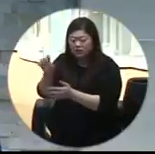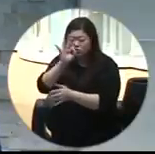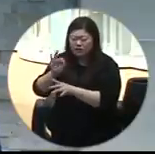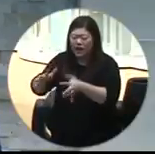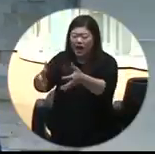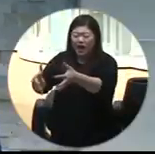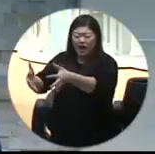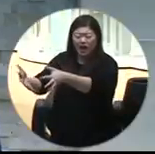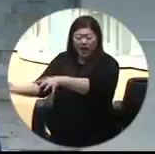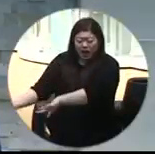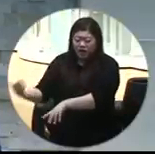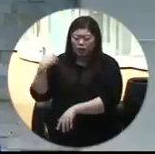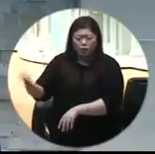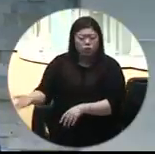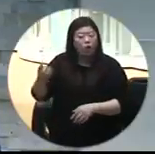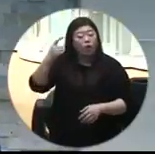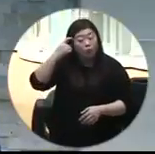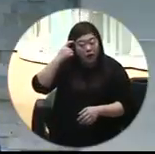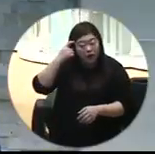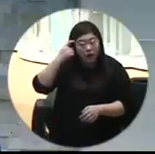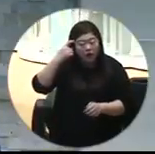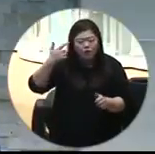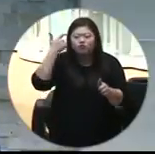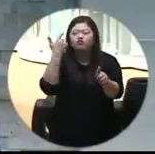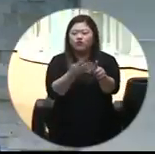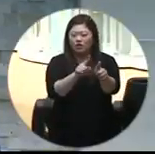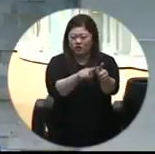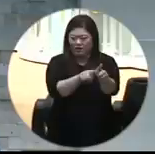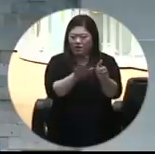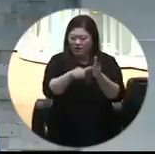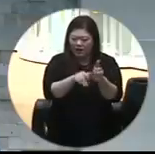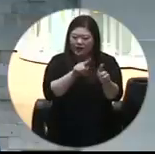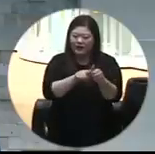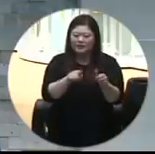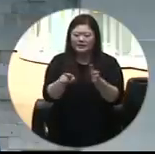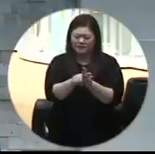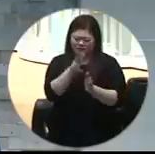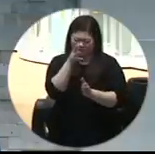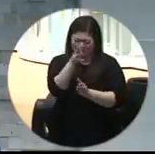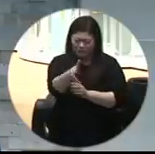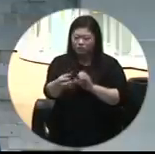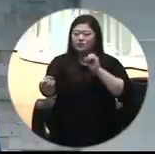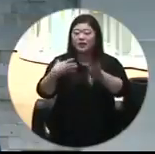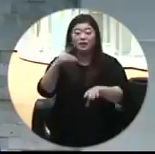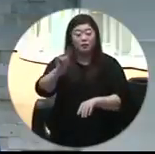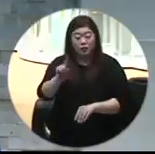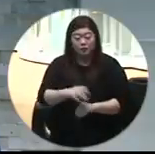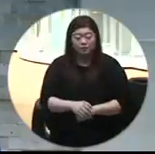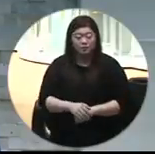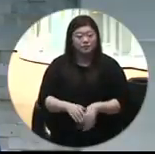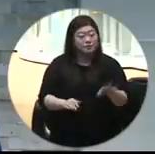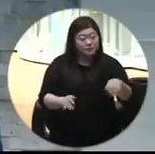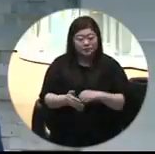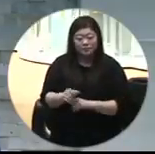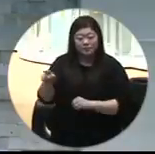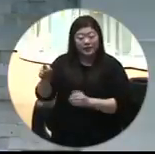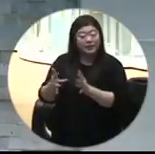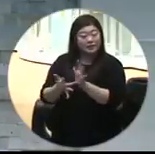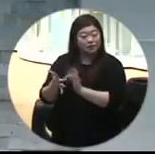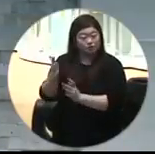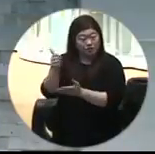내버려 두셨는가? 이 질문에 이 신학자 이렇게 답했어요. 예수님은 귀신을